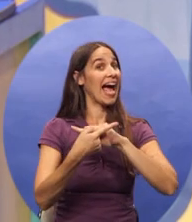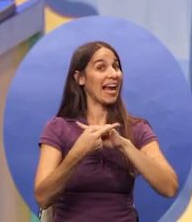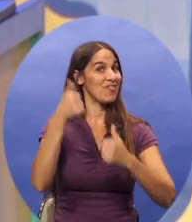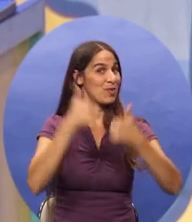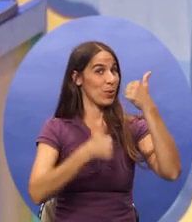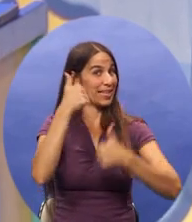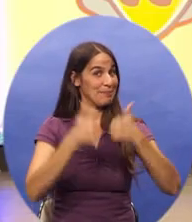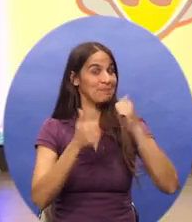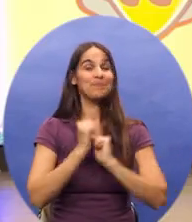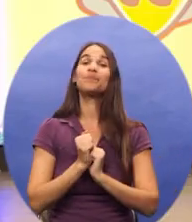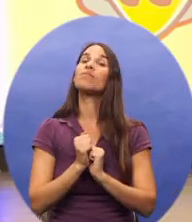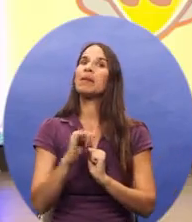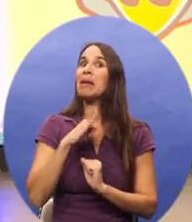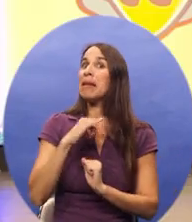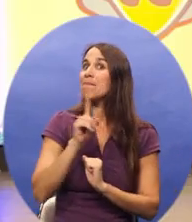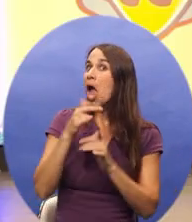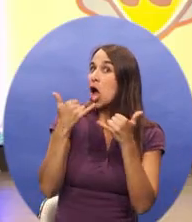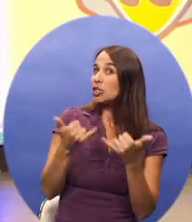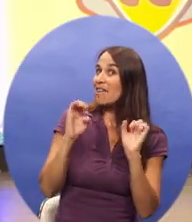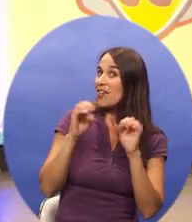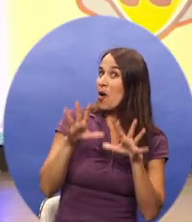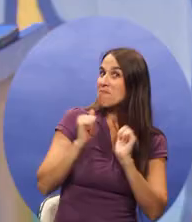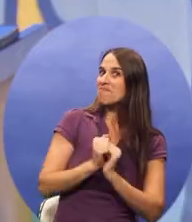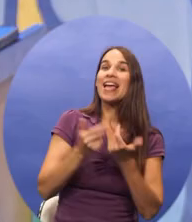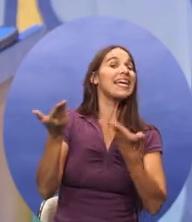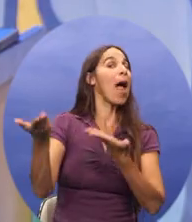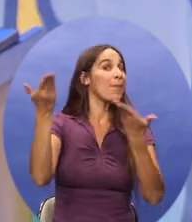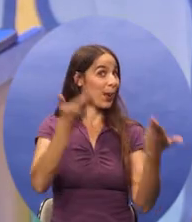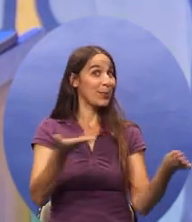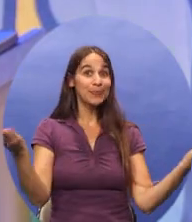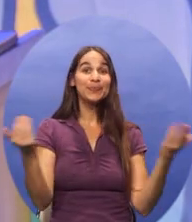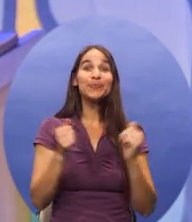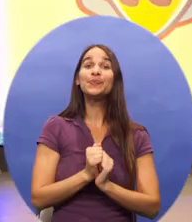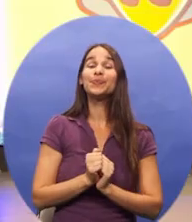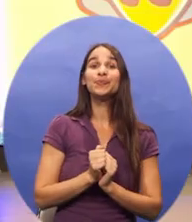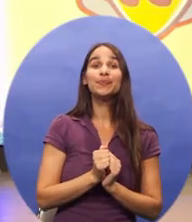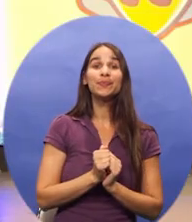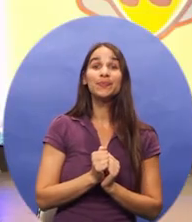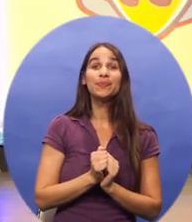נחליף מתמודדים! מעניין מי המתמודדים שיגיעו עכשיו, קבלו אותם!